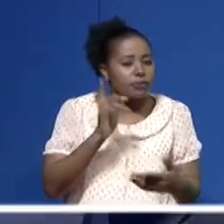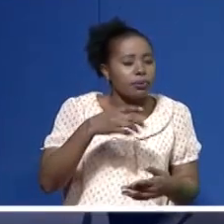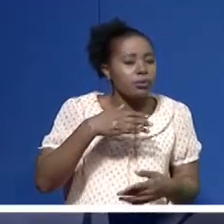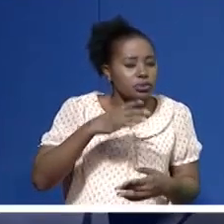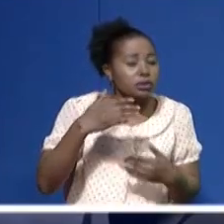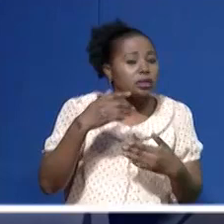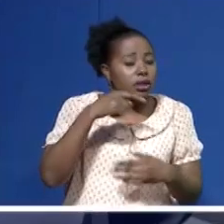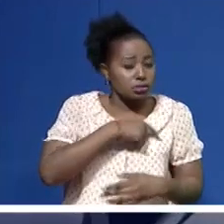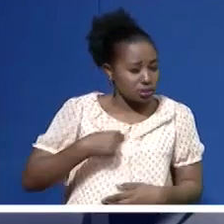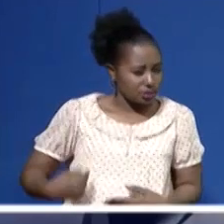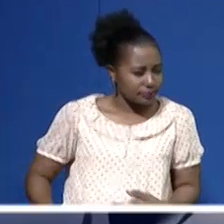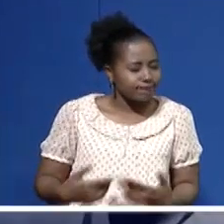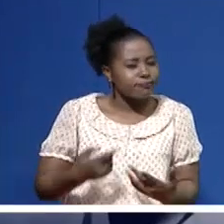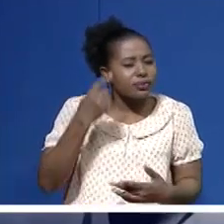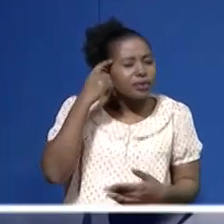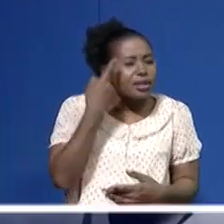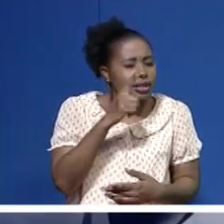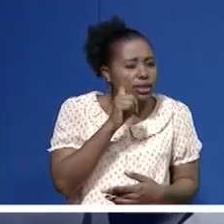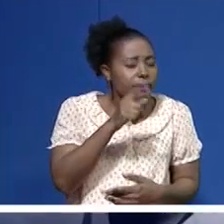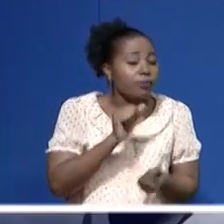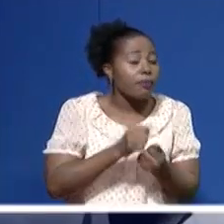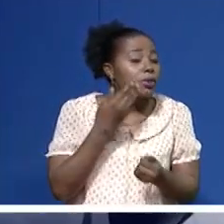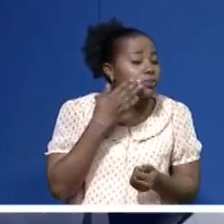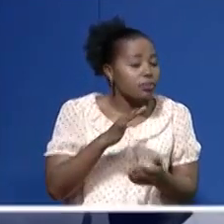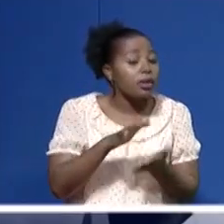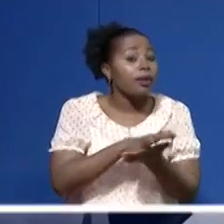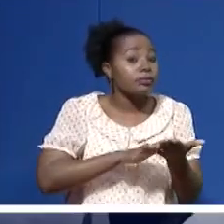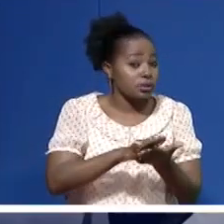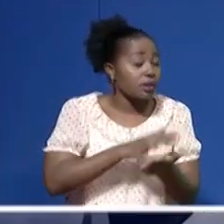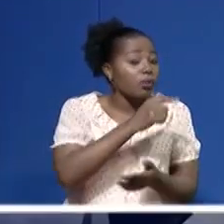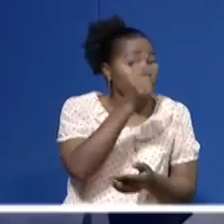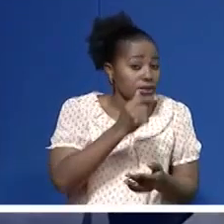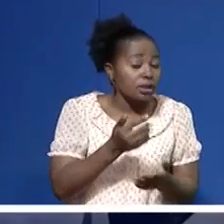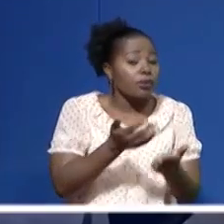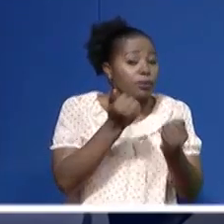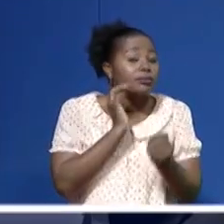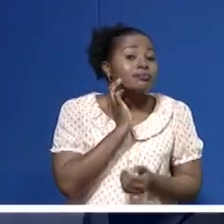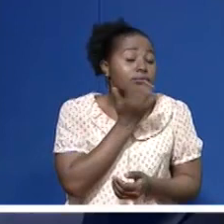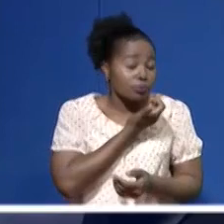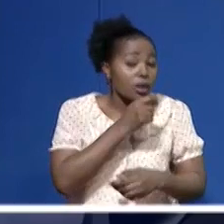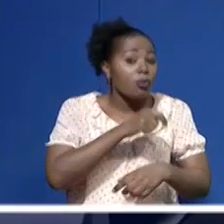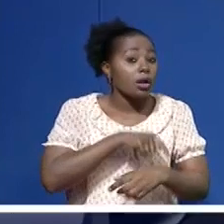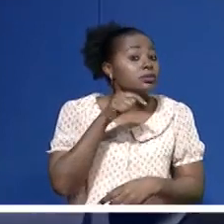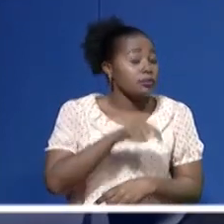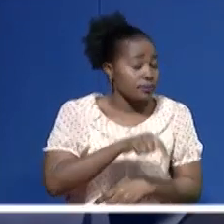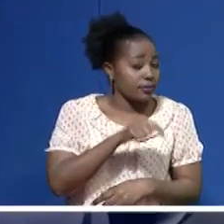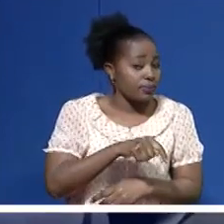tena. Nini unadhani mambo ambayo ni muhimu na msingi sana kwa Tanzania tuyazingatie wakati huu?